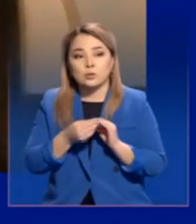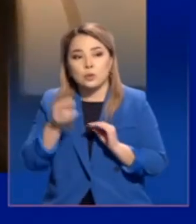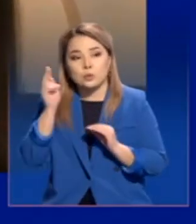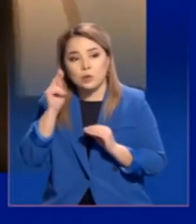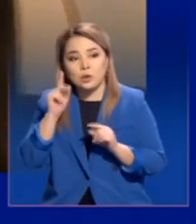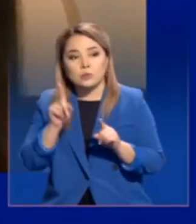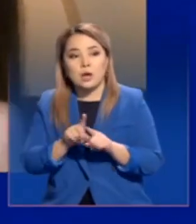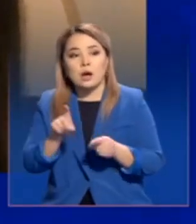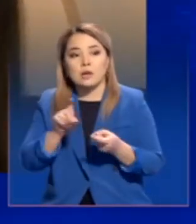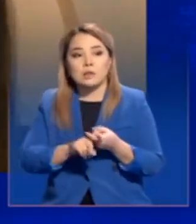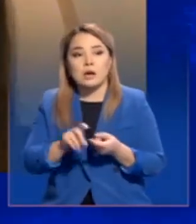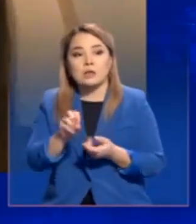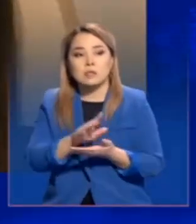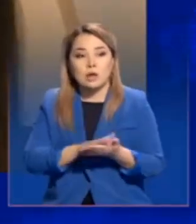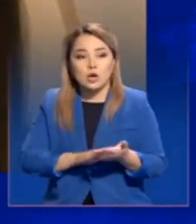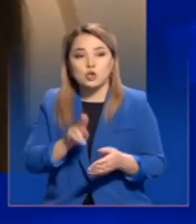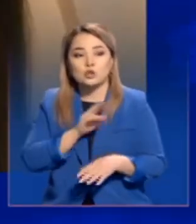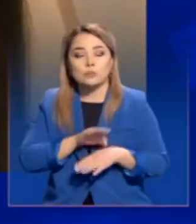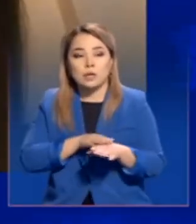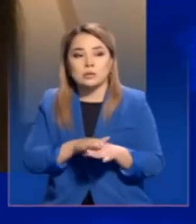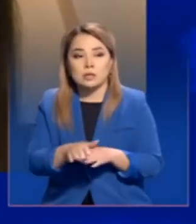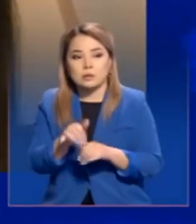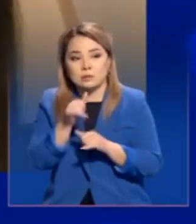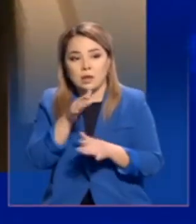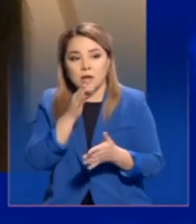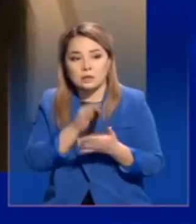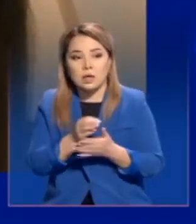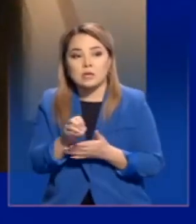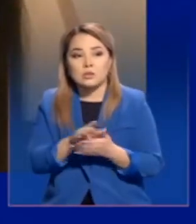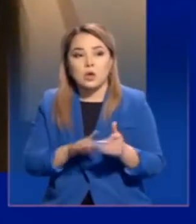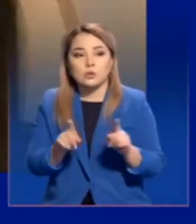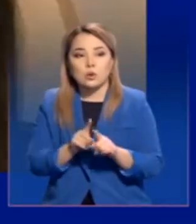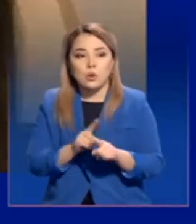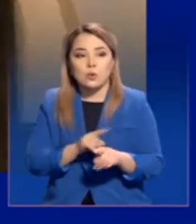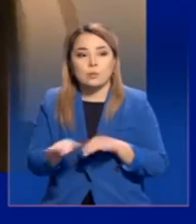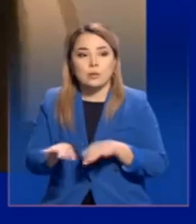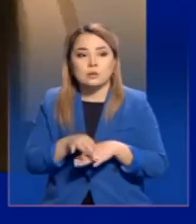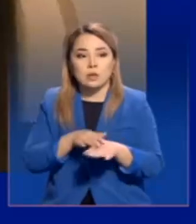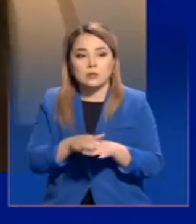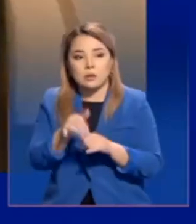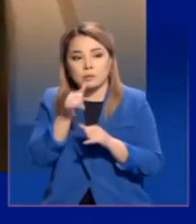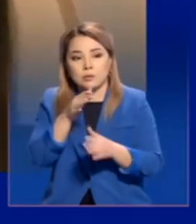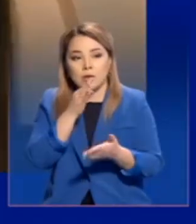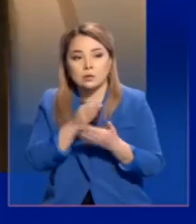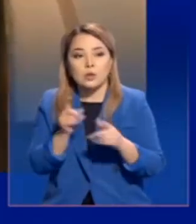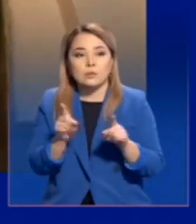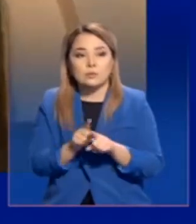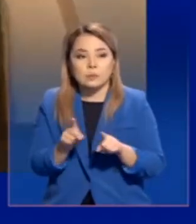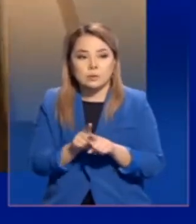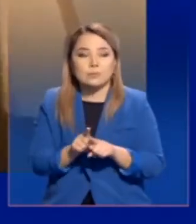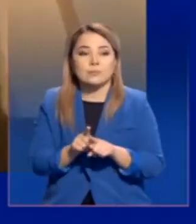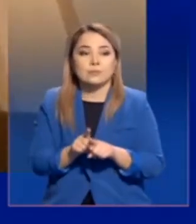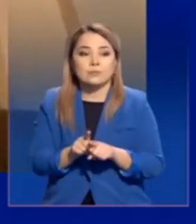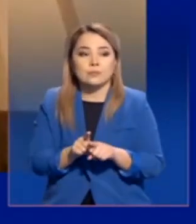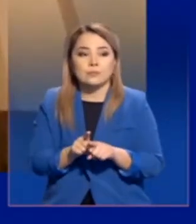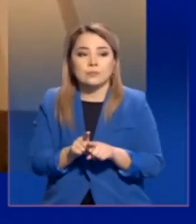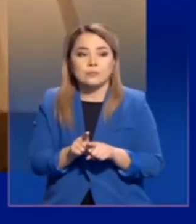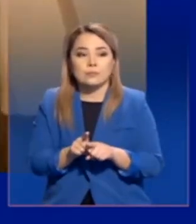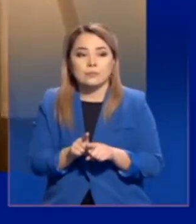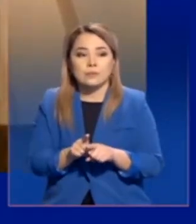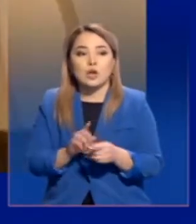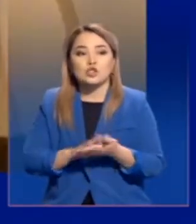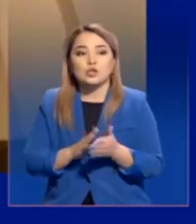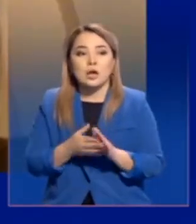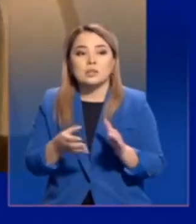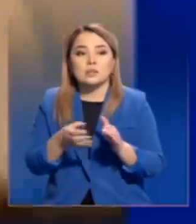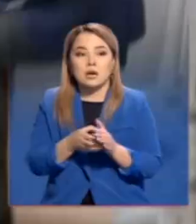үйрену арқылы ары қаратай жұмыс жасамау, және де ары қаратай қозғалмау, әрекет істеу деген сияқты жаңағы